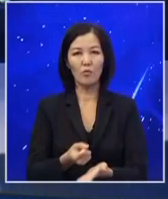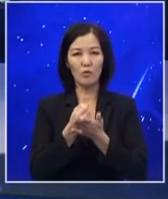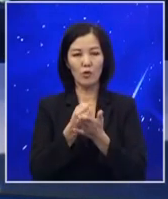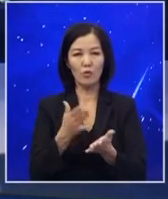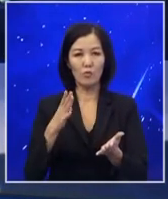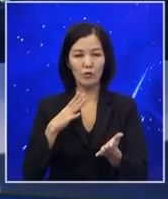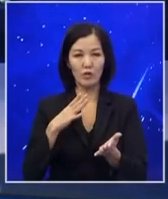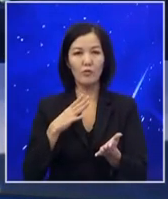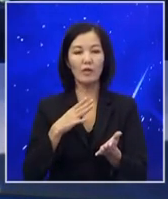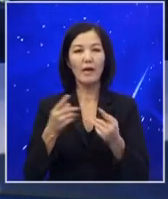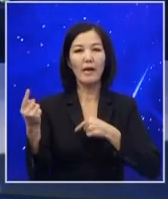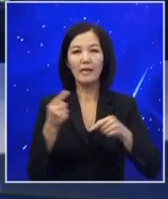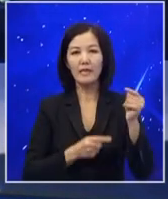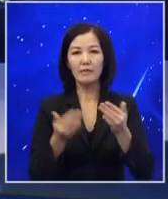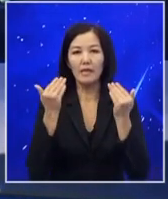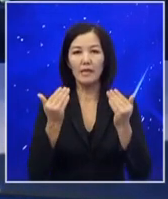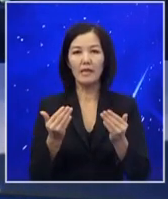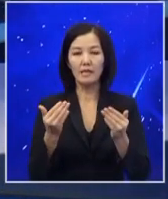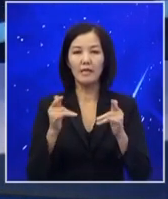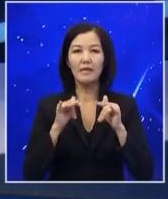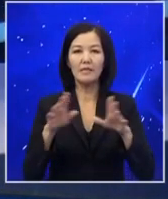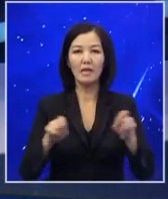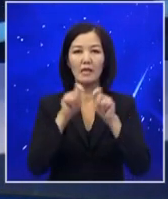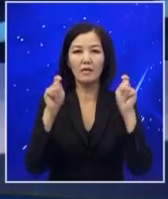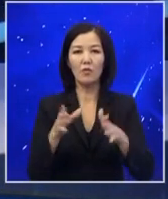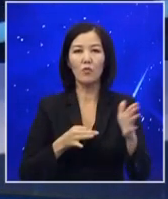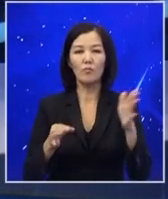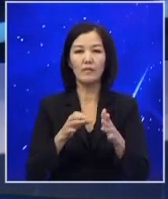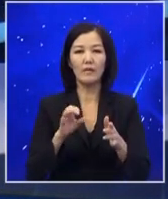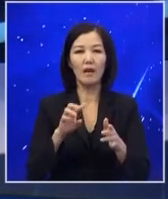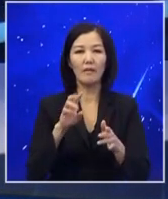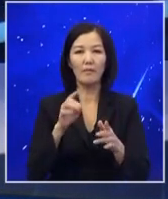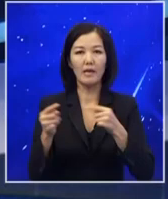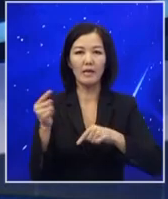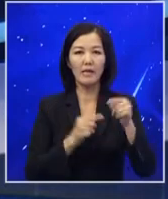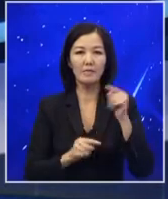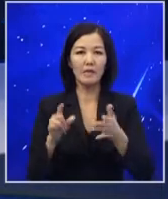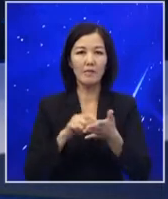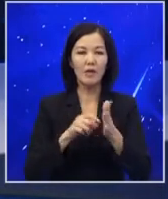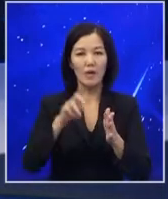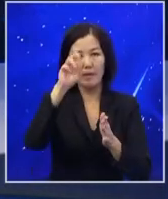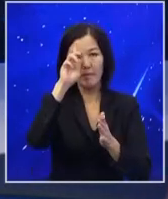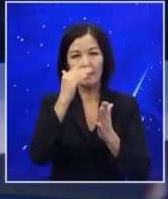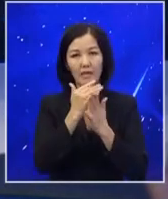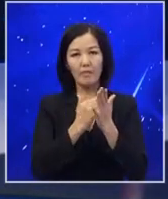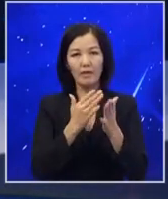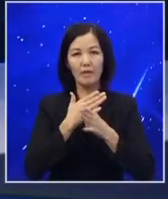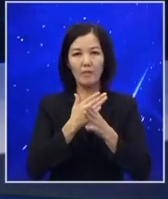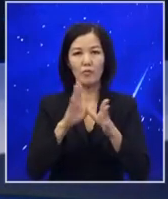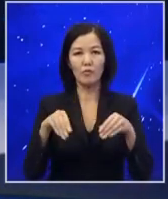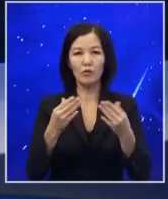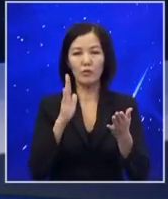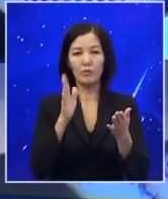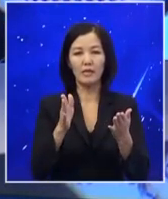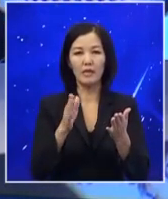көрсетілуде. Кәсіпкерлер мен енді іс бастаушыларға облыстық атамекен кәсіпкерлер палатасы түрлі мемлекеттік бағдарламалар арқылы көмек көрсетіп